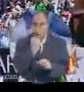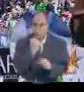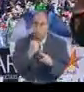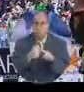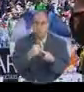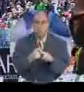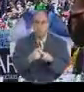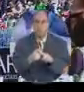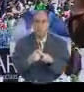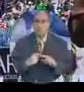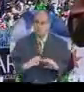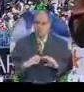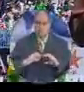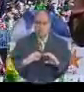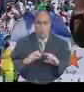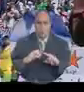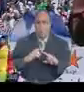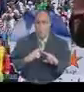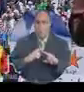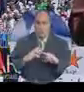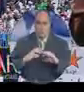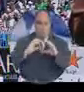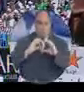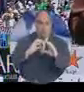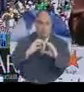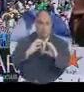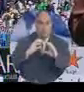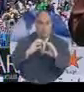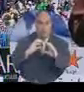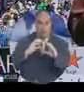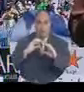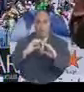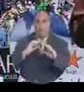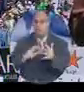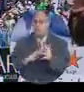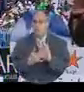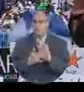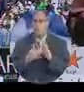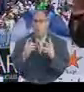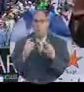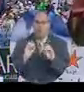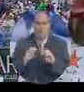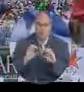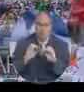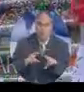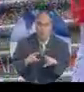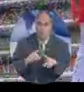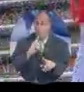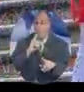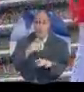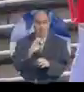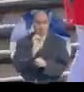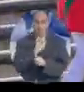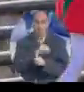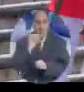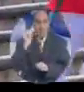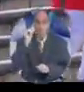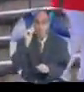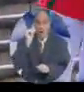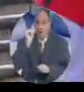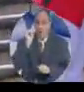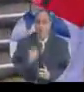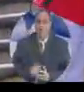روح المسؤولية والوعي والتفاؤل عند كل طاقم الفني، وشعار اللقاء هو لا بديل عن الفوز، لأن الفوز معناها أن